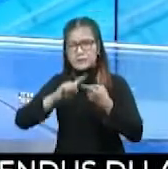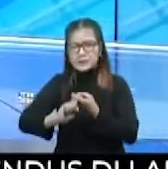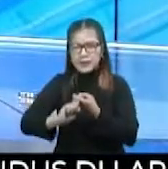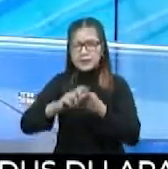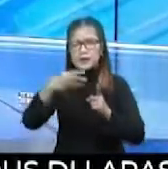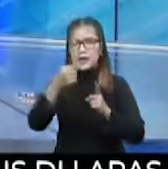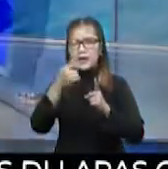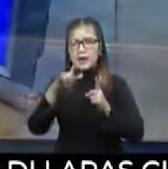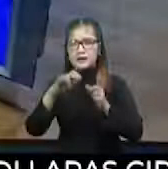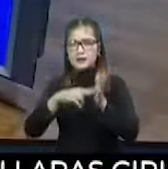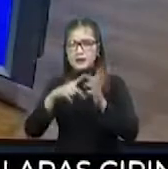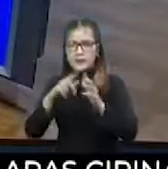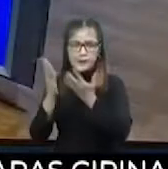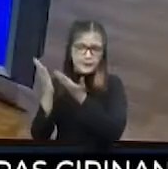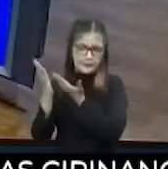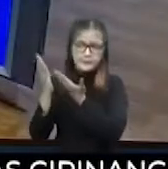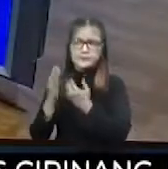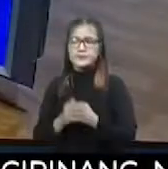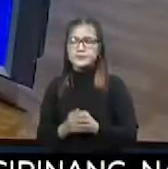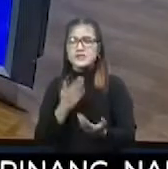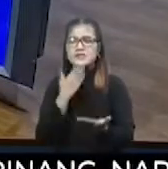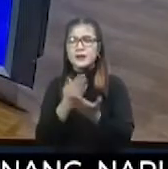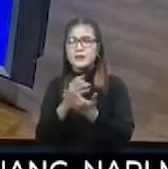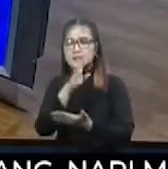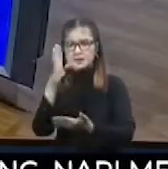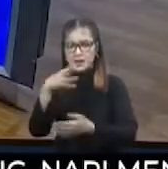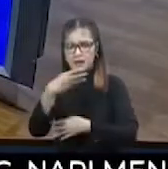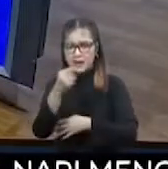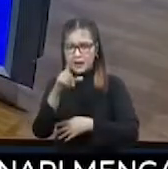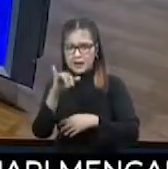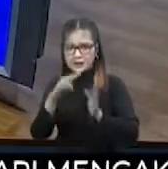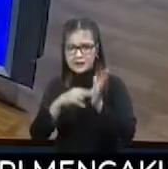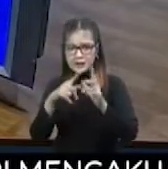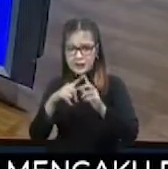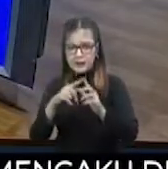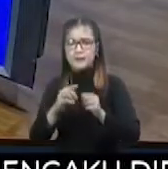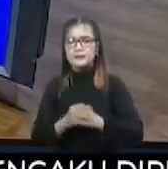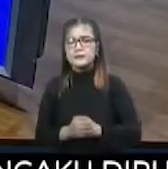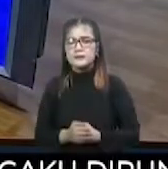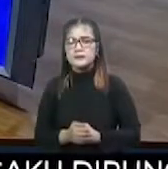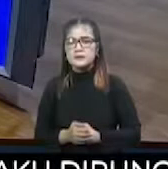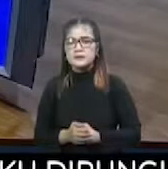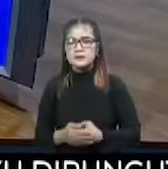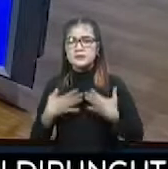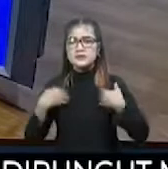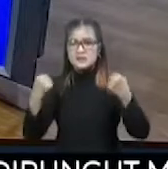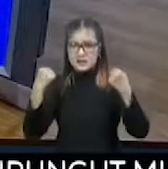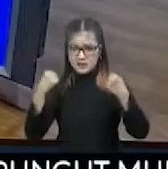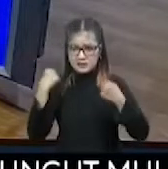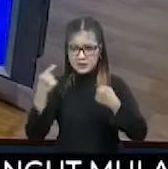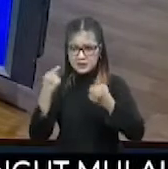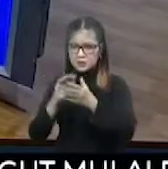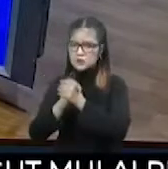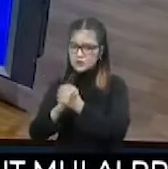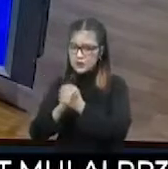Burhan. Selamat siang, Dr. Erlina. Salam sehat selalu, Dok. Selamat siang, Lady. Salam sehat. Baik, Dok, kita lihat kasus